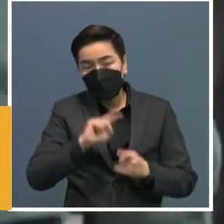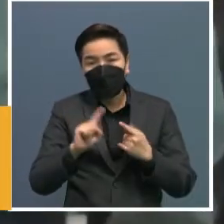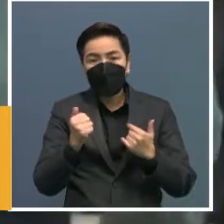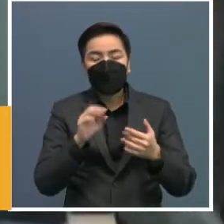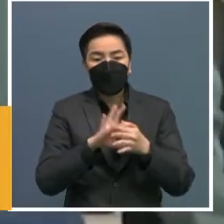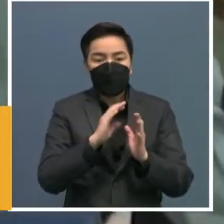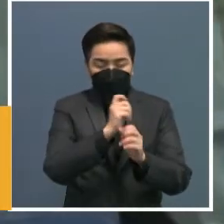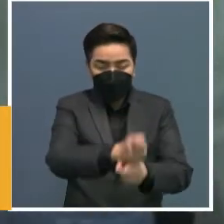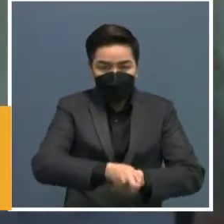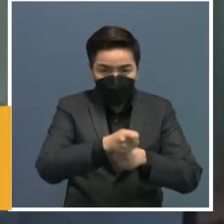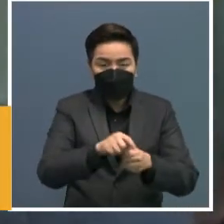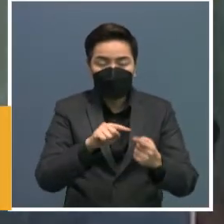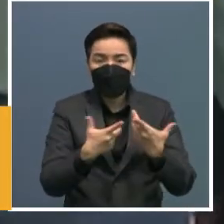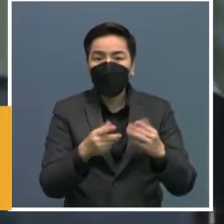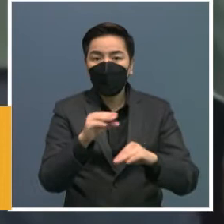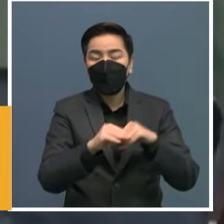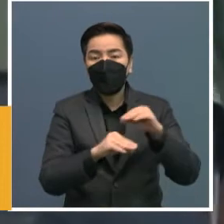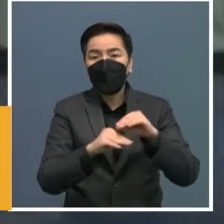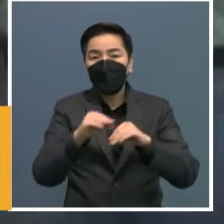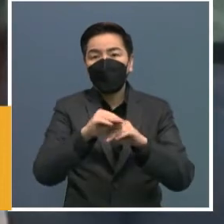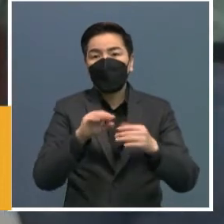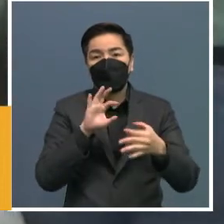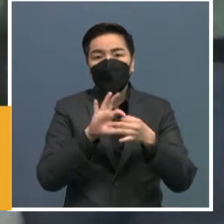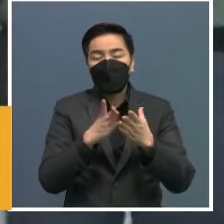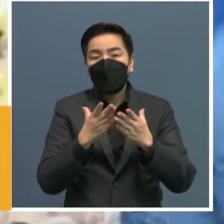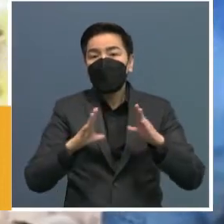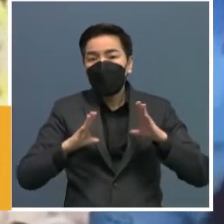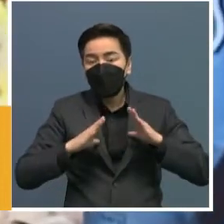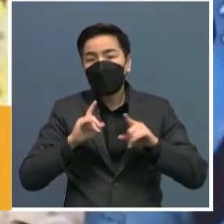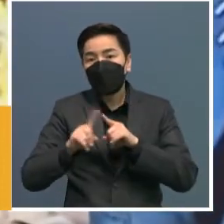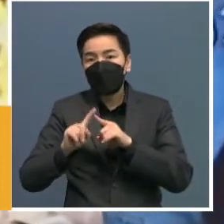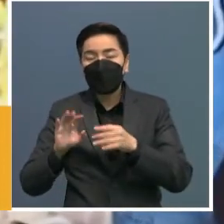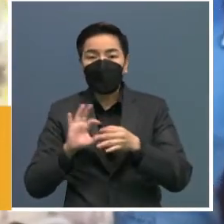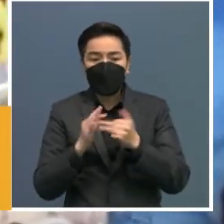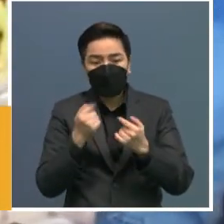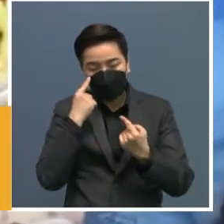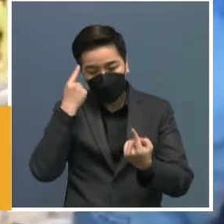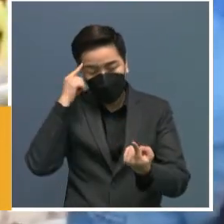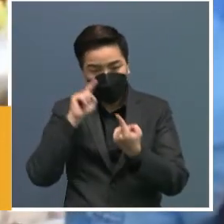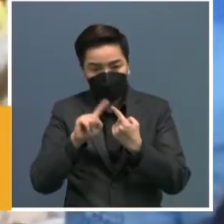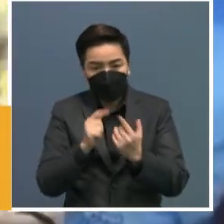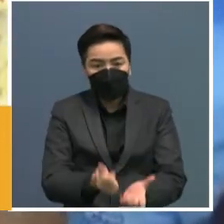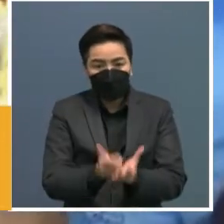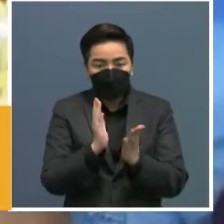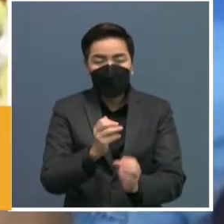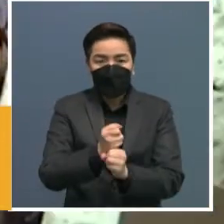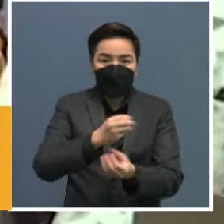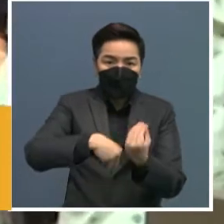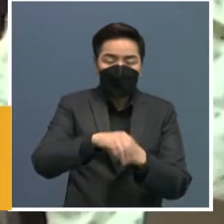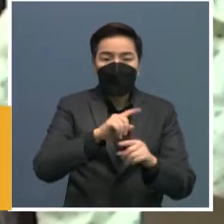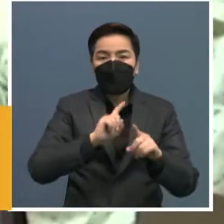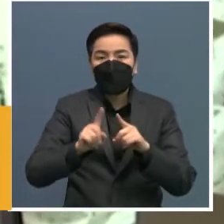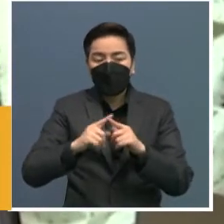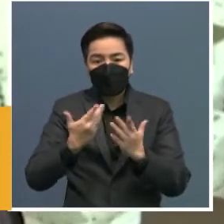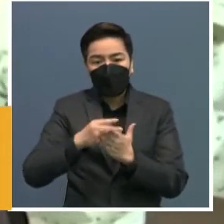สินเชื่อเพื่อการฟื้นฟูหรือโครงการพักทรัพย์พักนี่ก็นับเป็นโครงการที่มีวัตถุประสงค์ช่วยเหลือผู้ประกอบธุรกิจเพื่อ